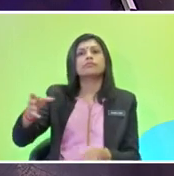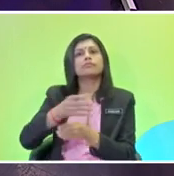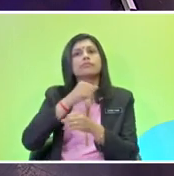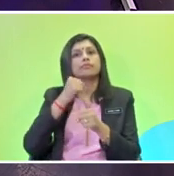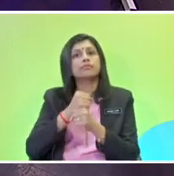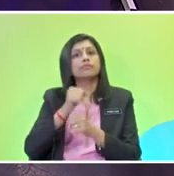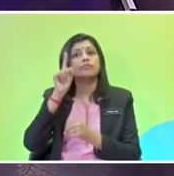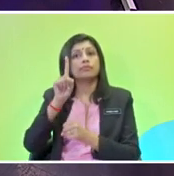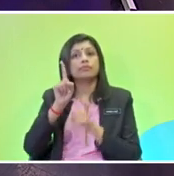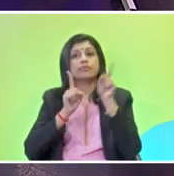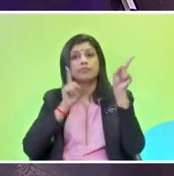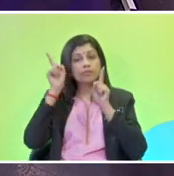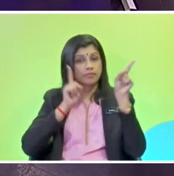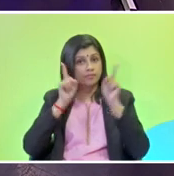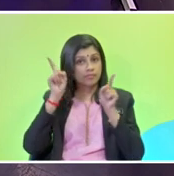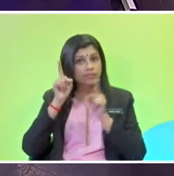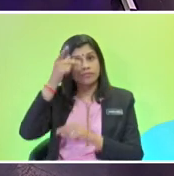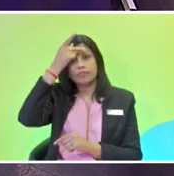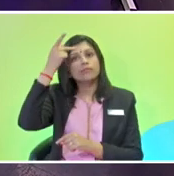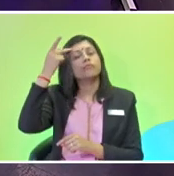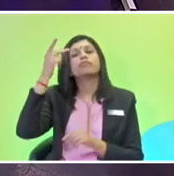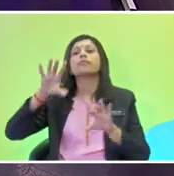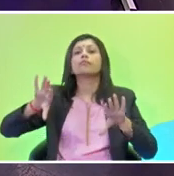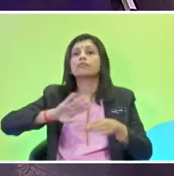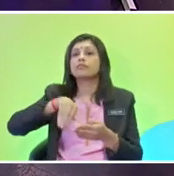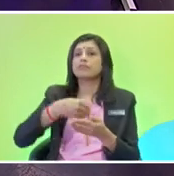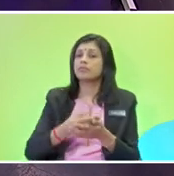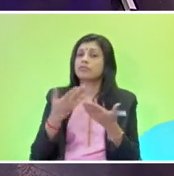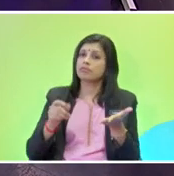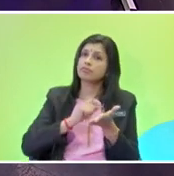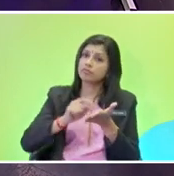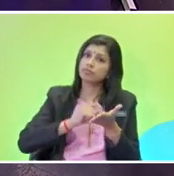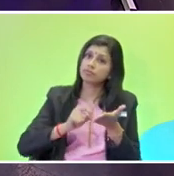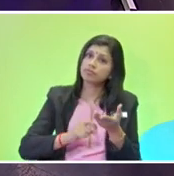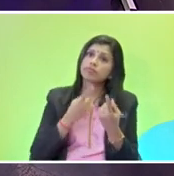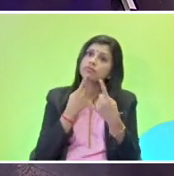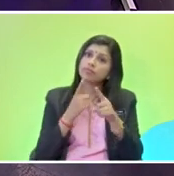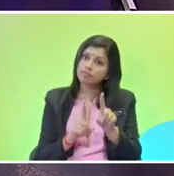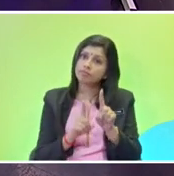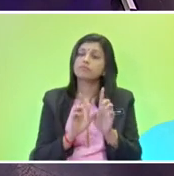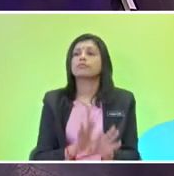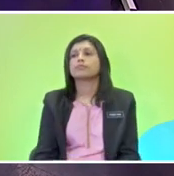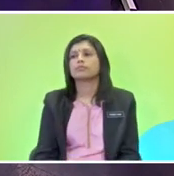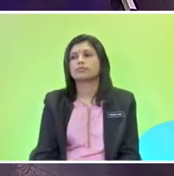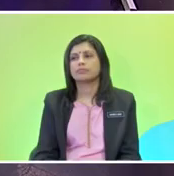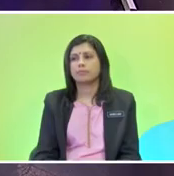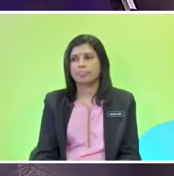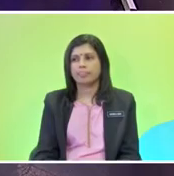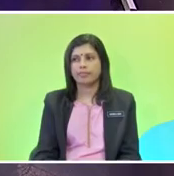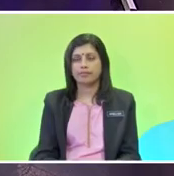dululah boleh? Wah, satu bintang. Semua orang dapat satu bintang. Terbaik. Okey cikgu, seterusnya.